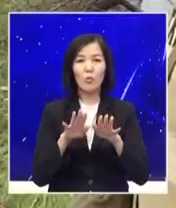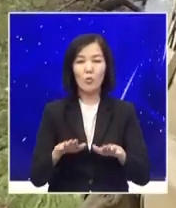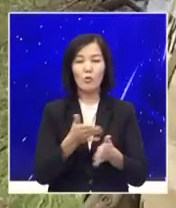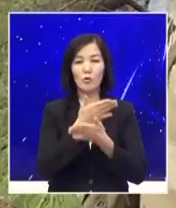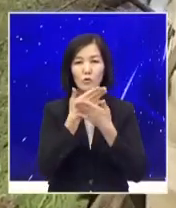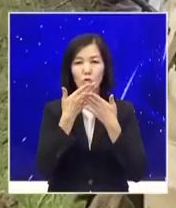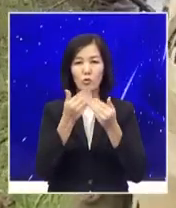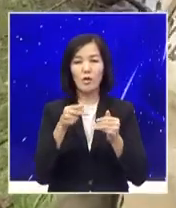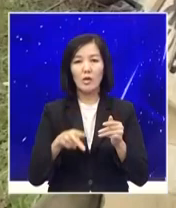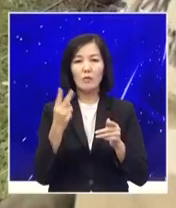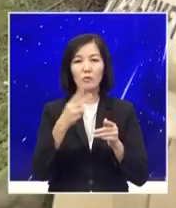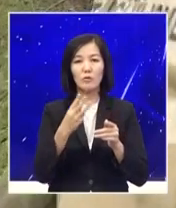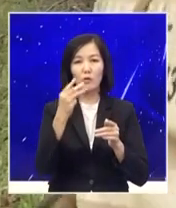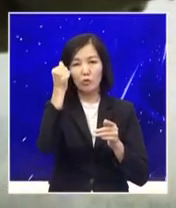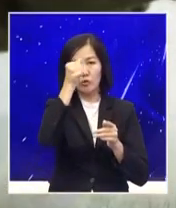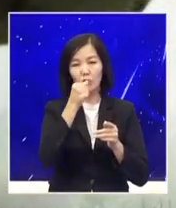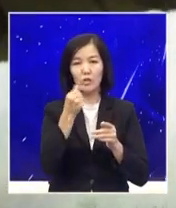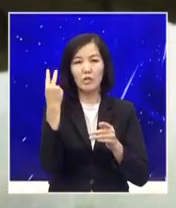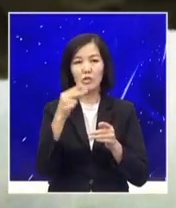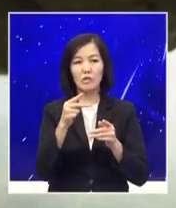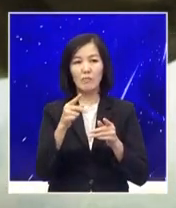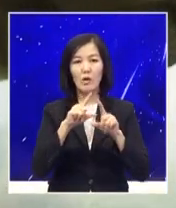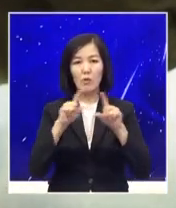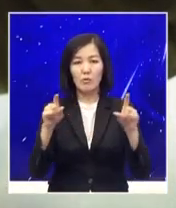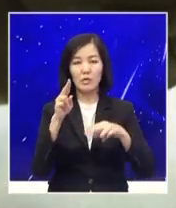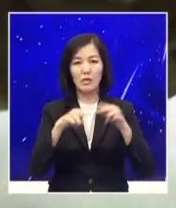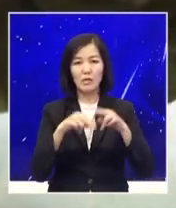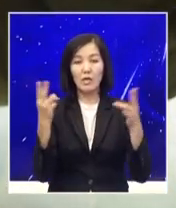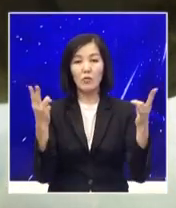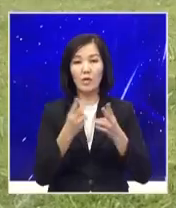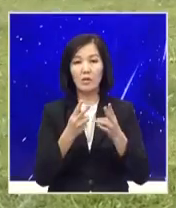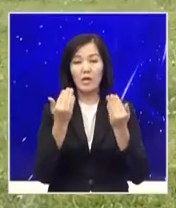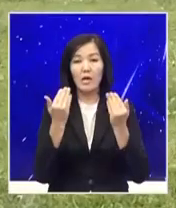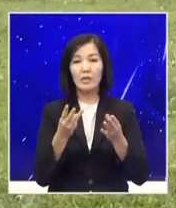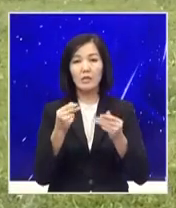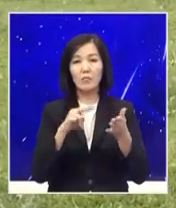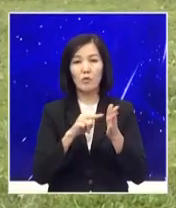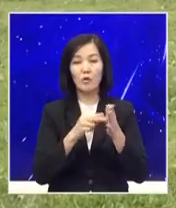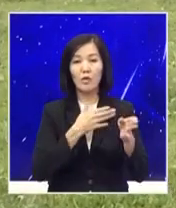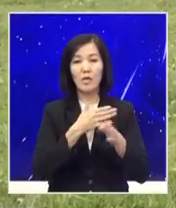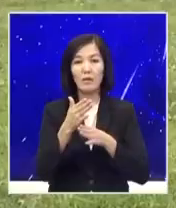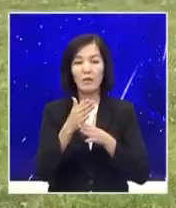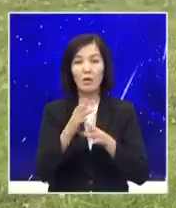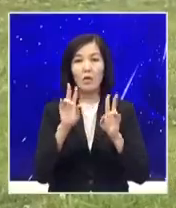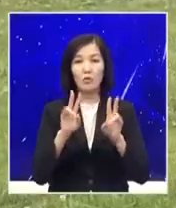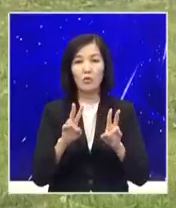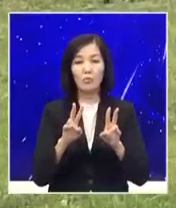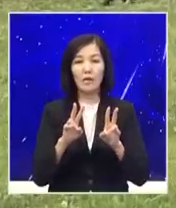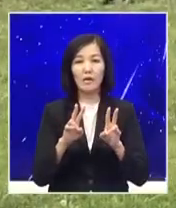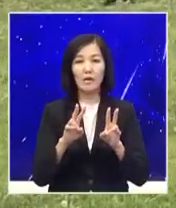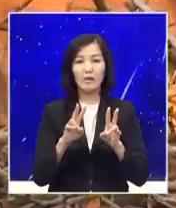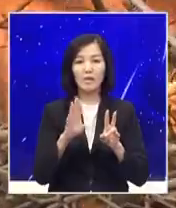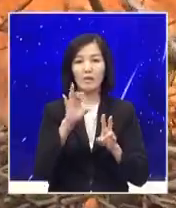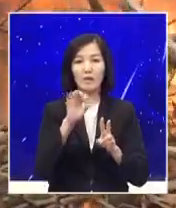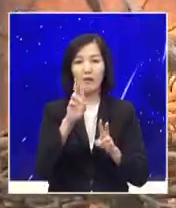2023 жылға дейін облыста 20 осындай нысан салынуы қажет. Алайда қазынадан қаржы бөлінгенмен қазір бұл шаруа